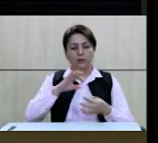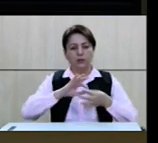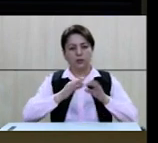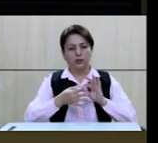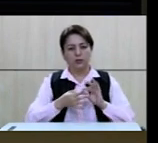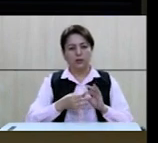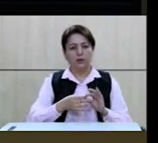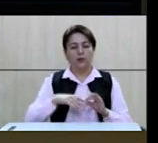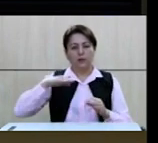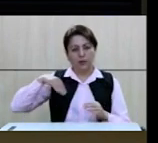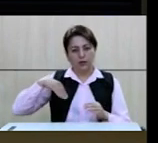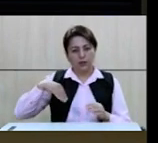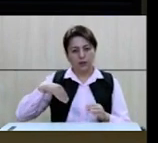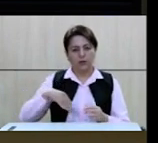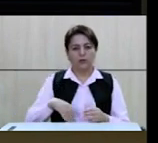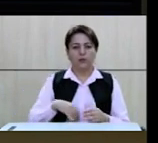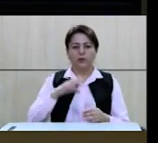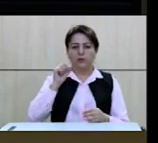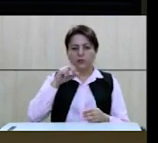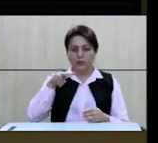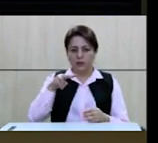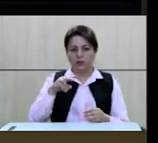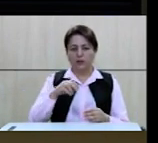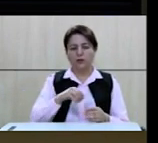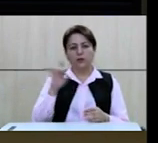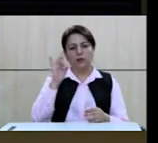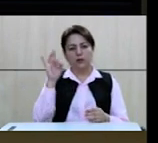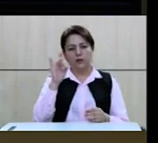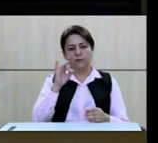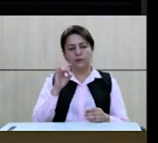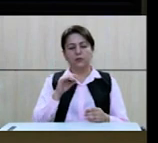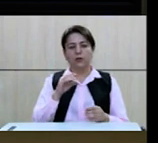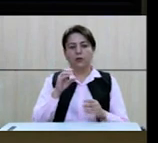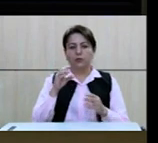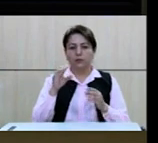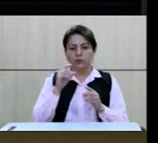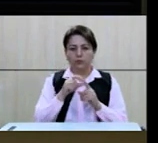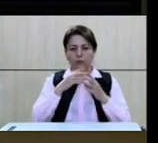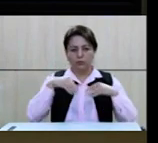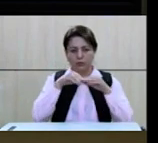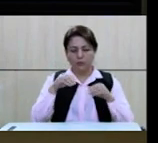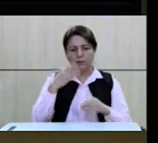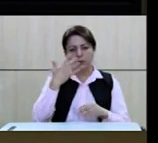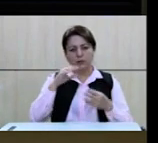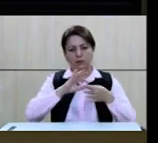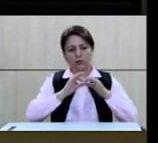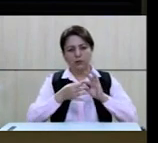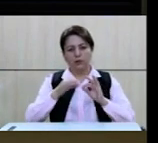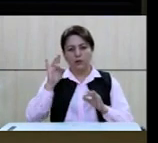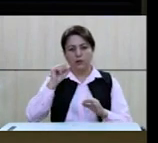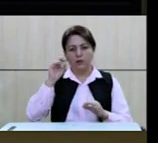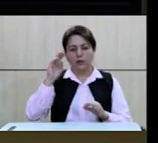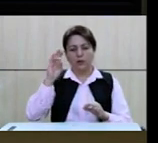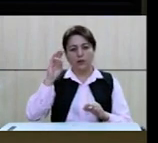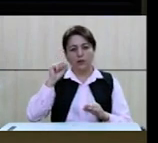gapimizda keyin, sal so'zlari ravish so'z turkumi. 5-chi gapimizda naridan